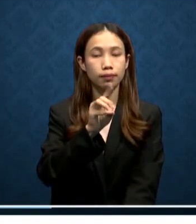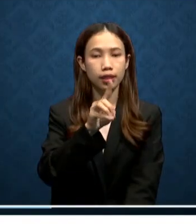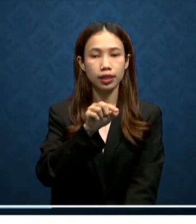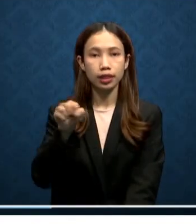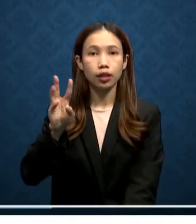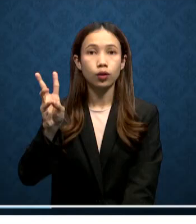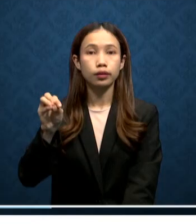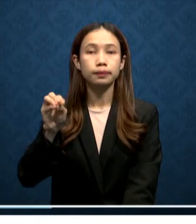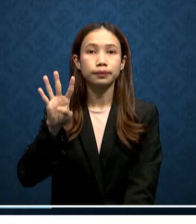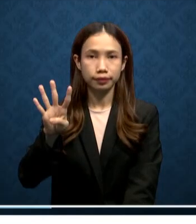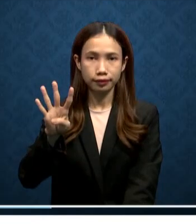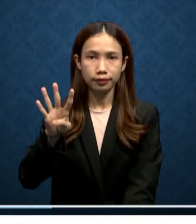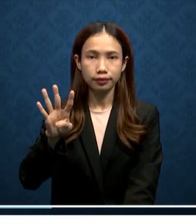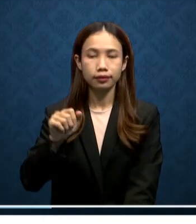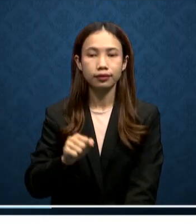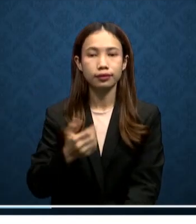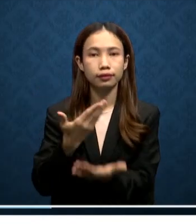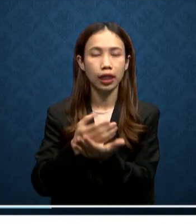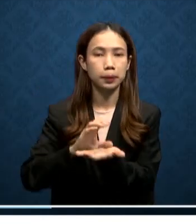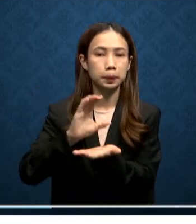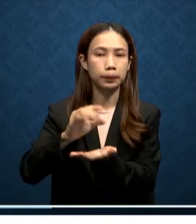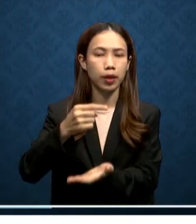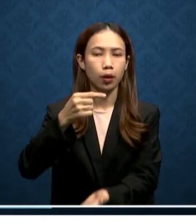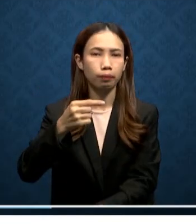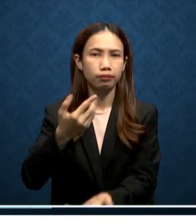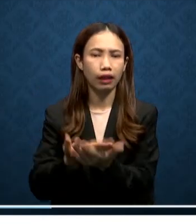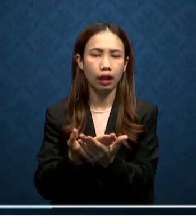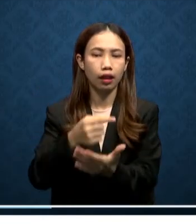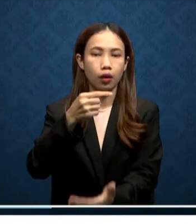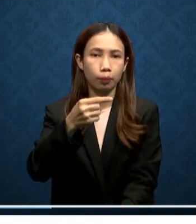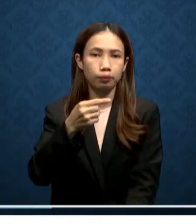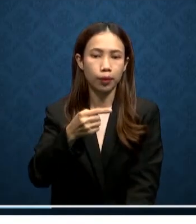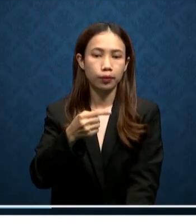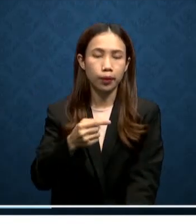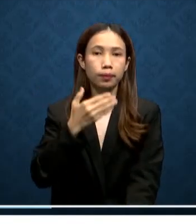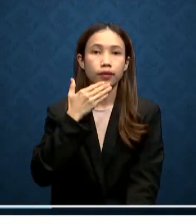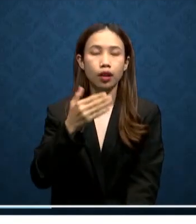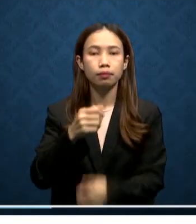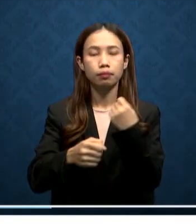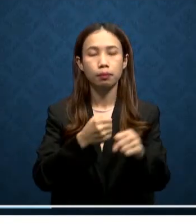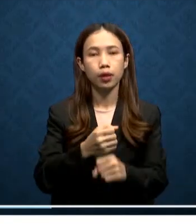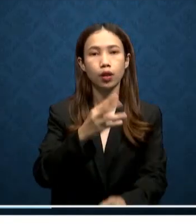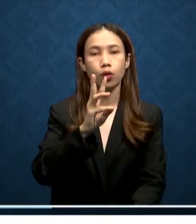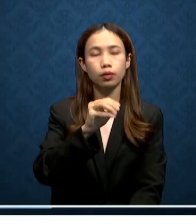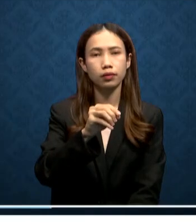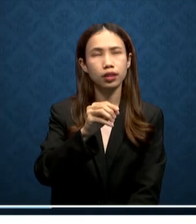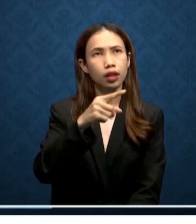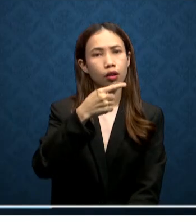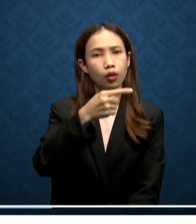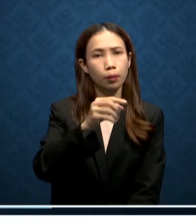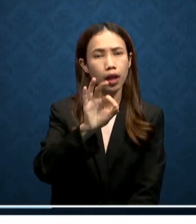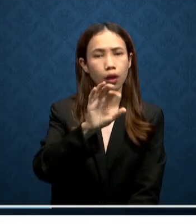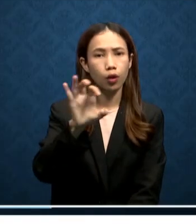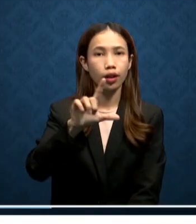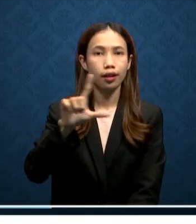64เนี่ยเ่อท่านตั้งงบดุลติดลบมาตลอดนะจะเห็นว่าปี 61เนี่ยติดลบไป 900เอกว่า